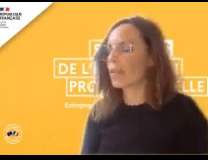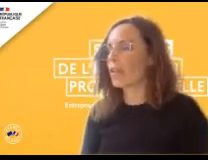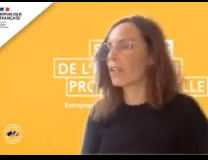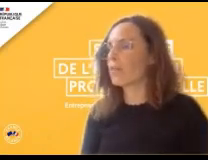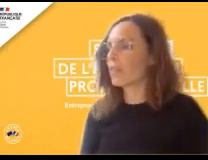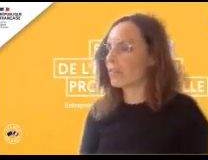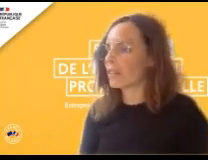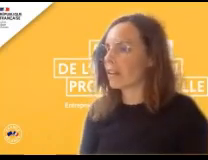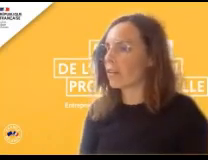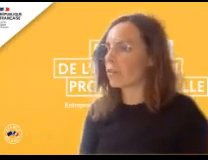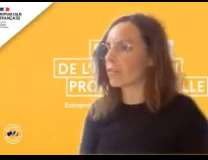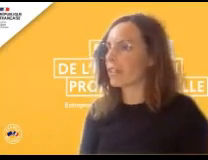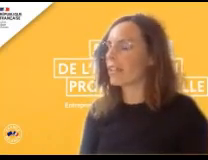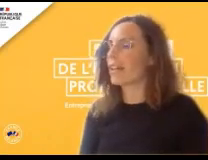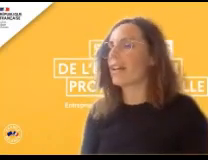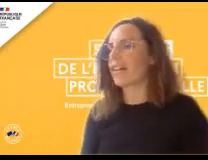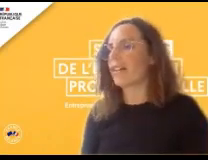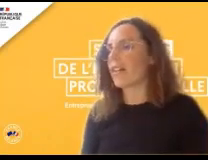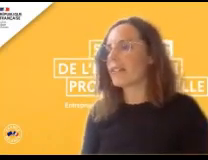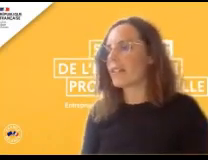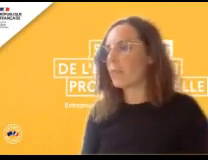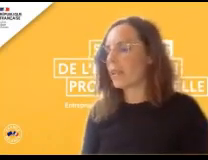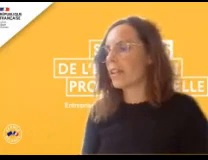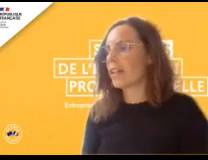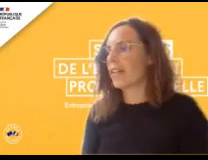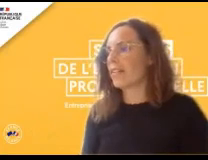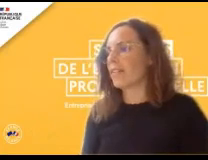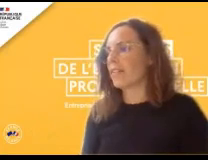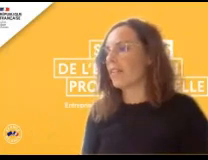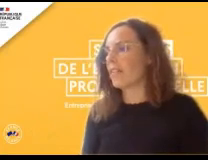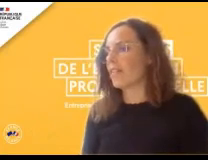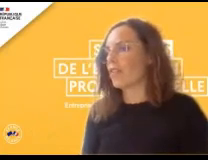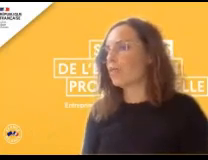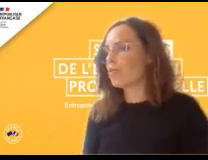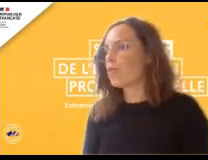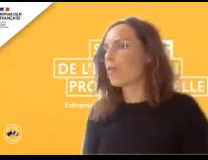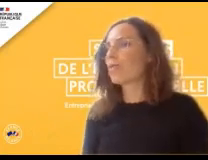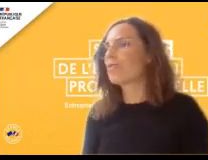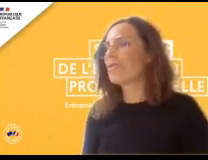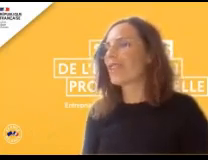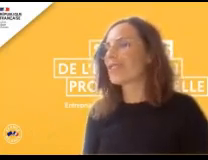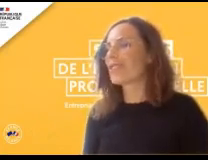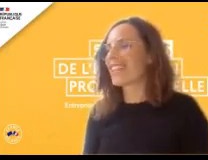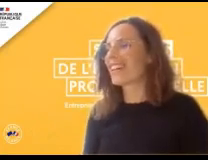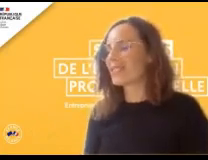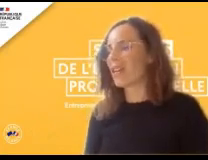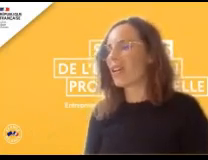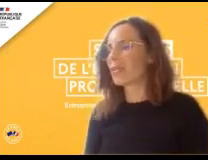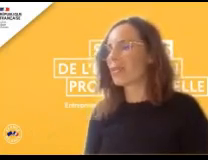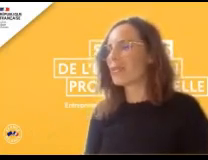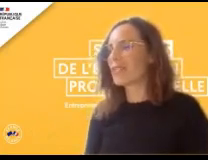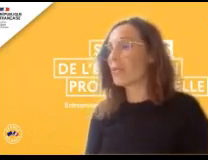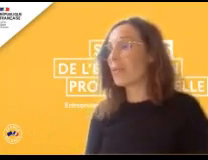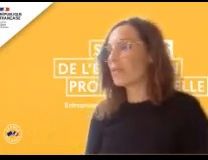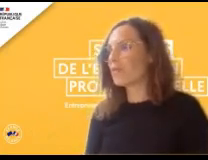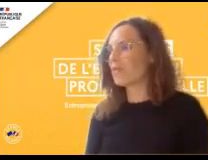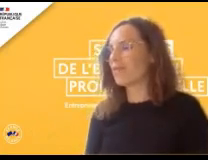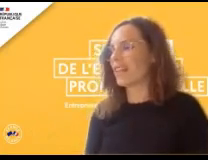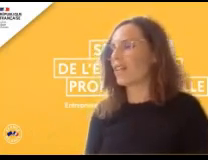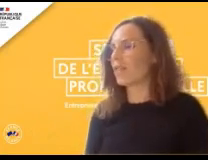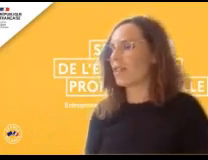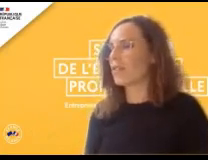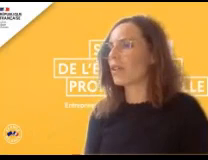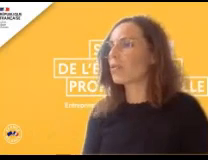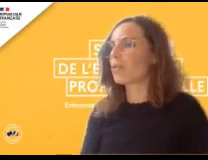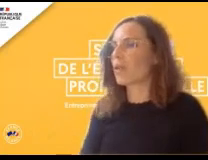votre employeur qui vous invite à rencontrer un CEP, tout le contenu de l'entretien restera entre le CEP et vous.